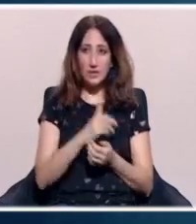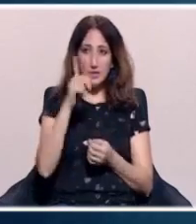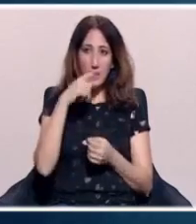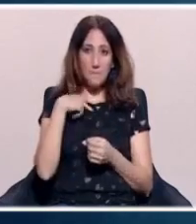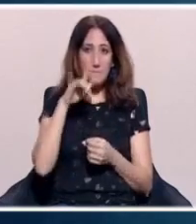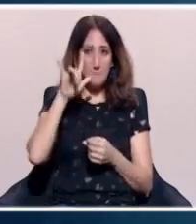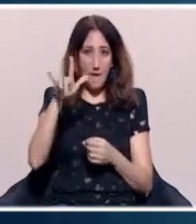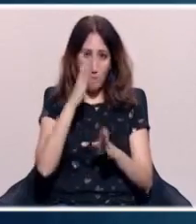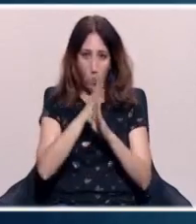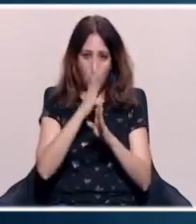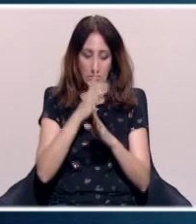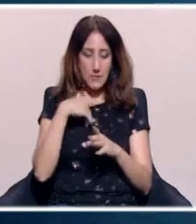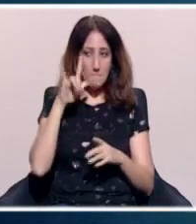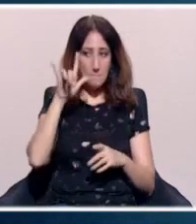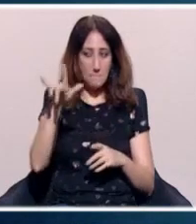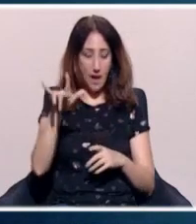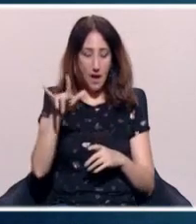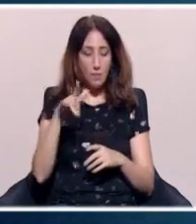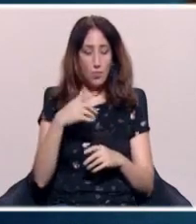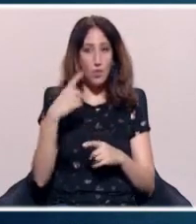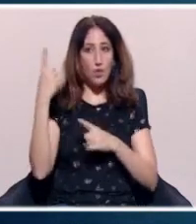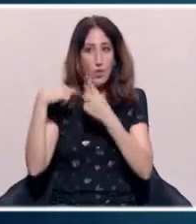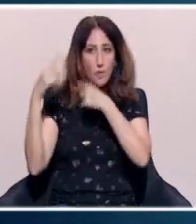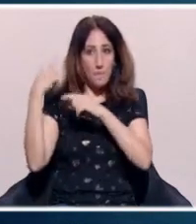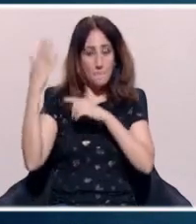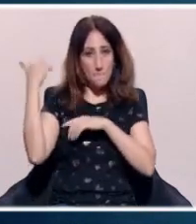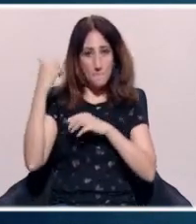بحبه كممثل من أيام إبراهيم الأبيض،